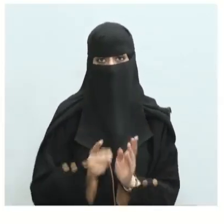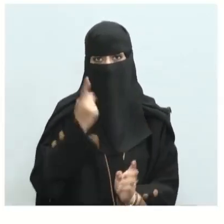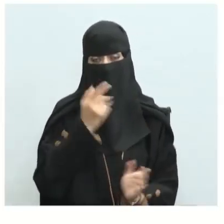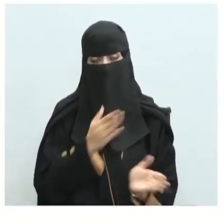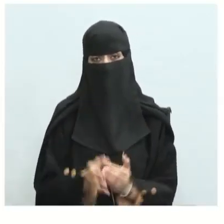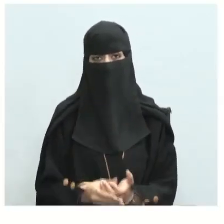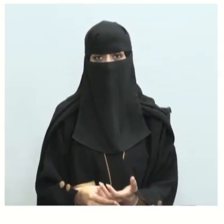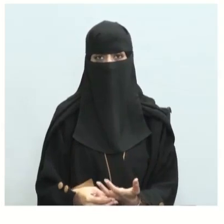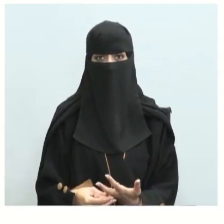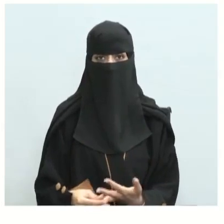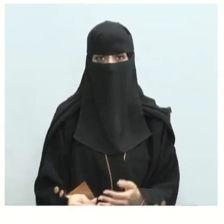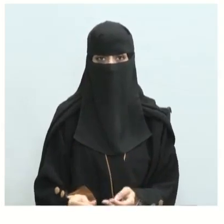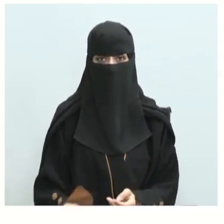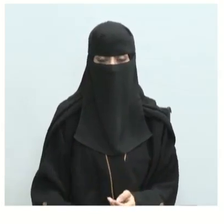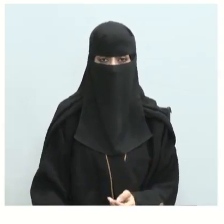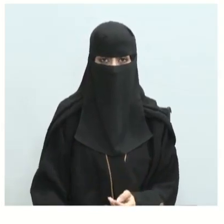بركه